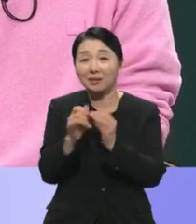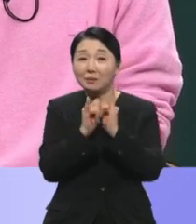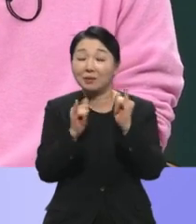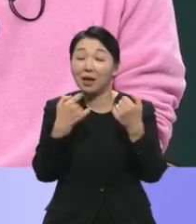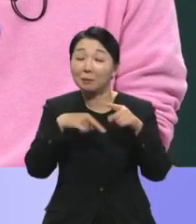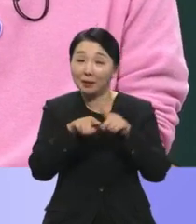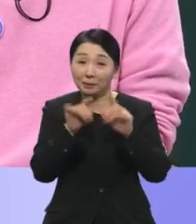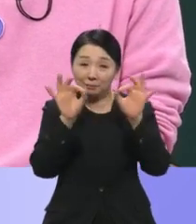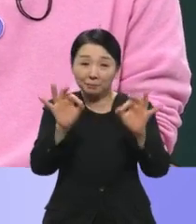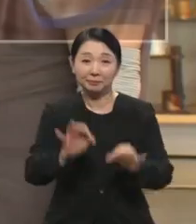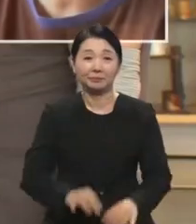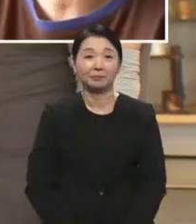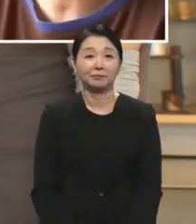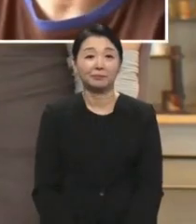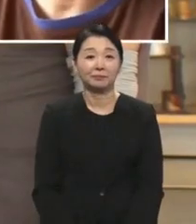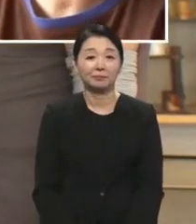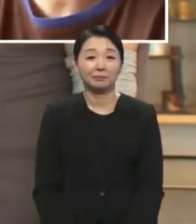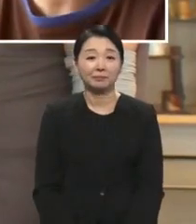들어볼게요